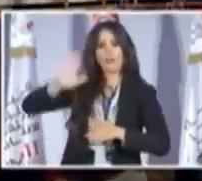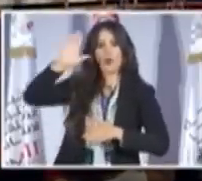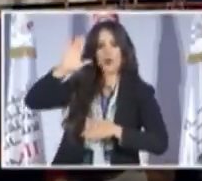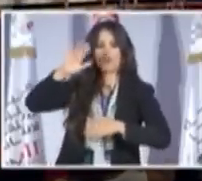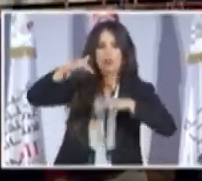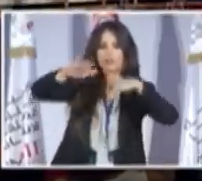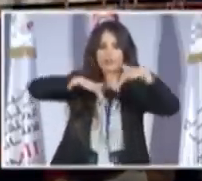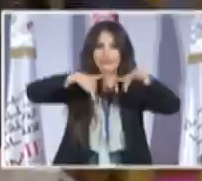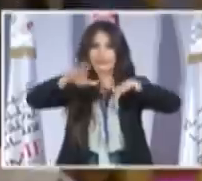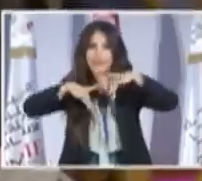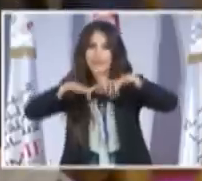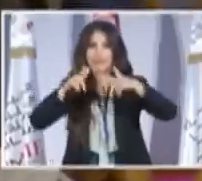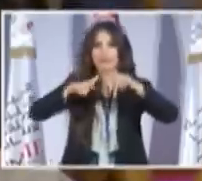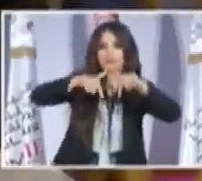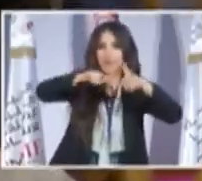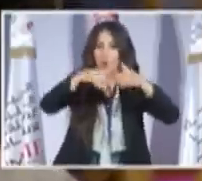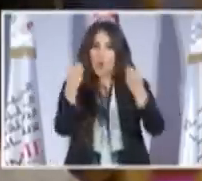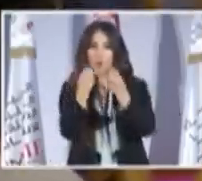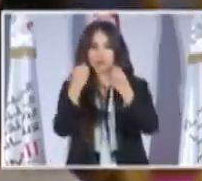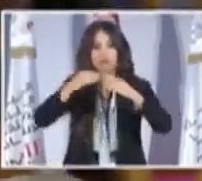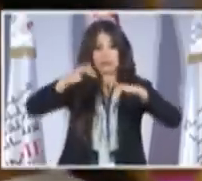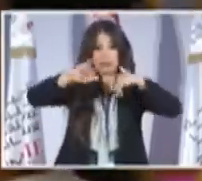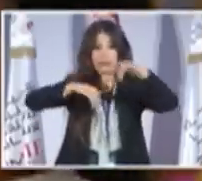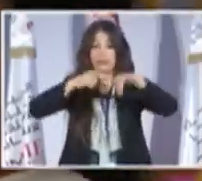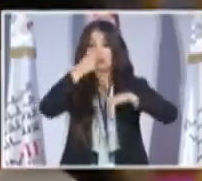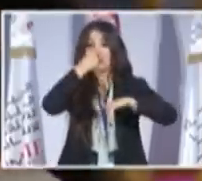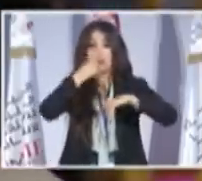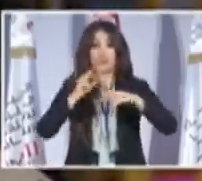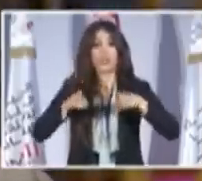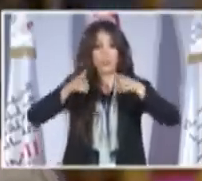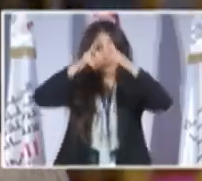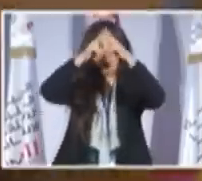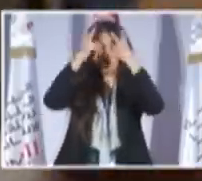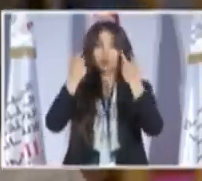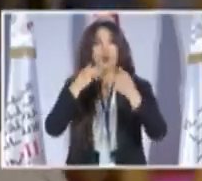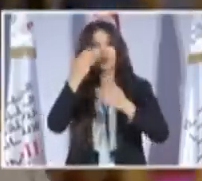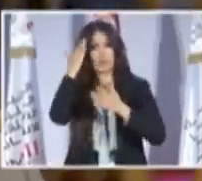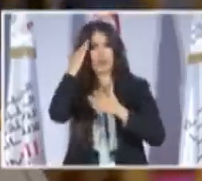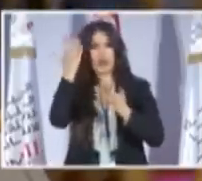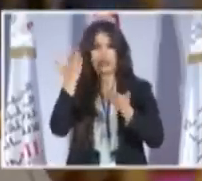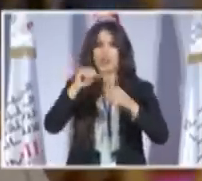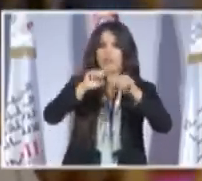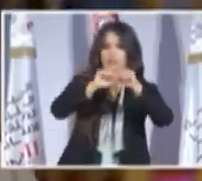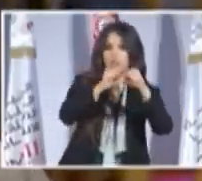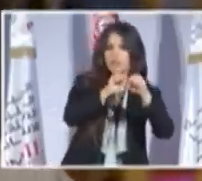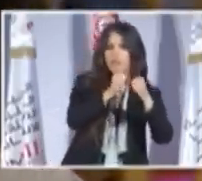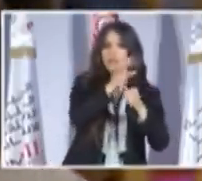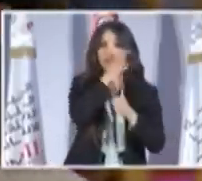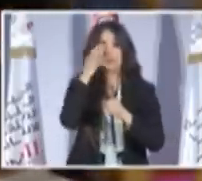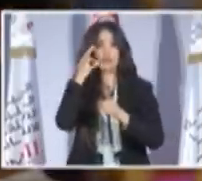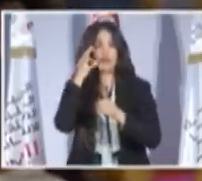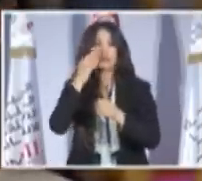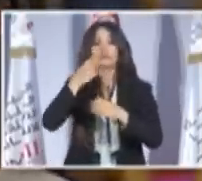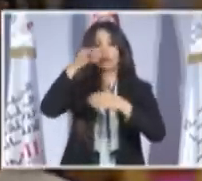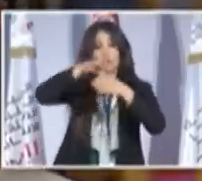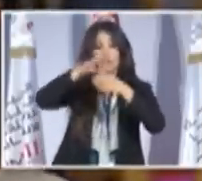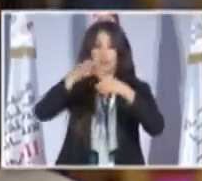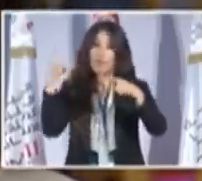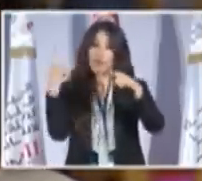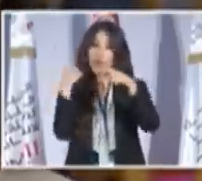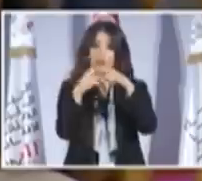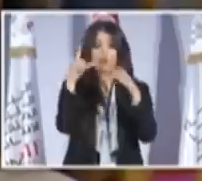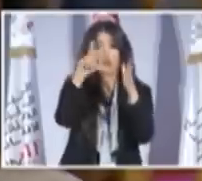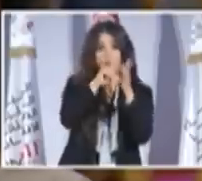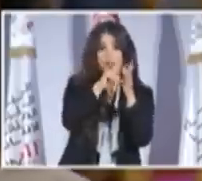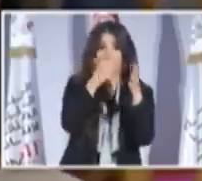الجوله تعتبر كسر للصمت الانتخابي وفي صوره اعتبارها الانتخابي هل يمكن اسقاط